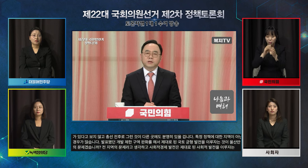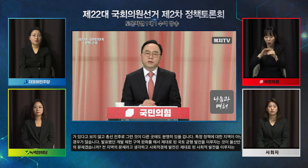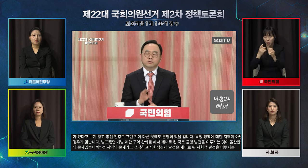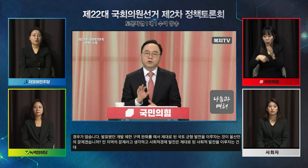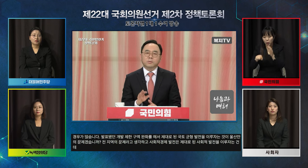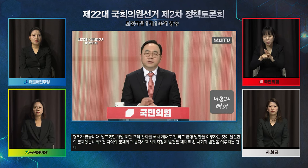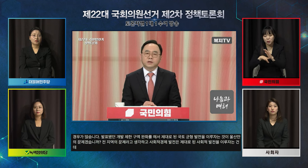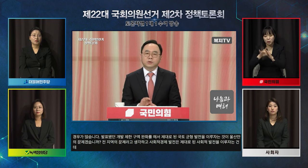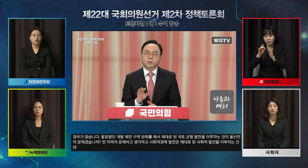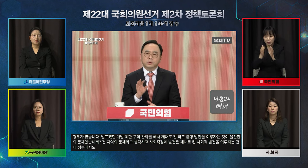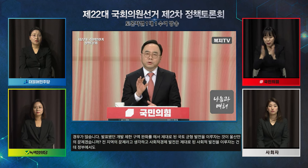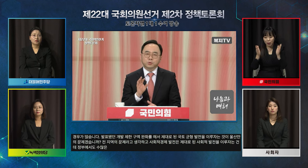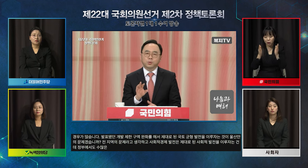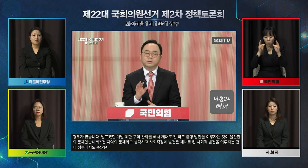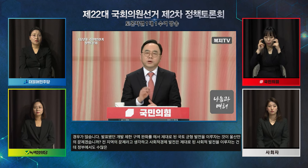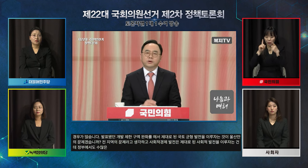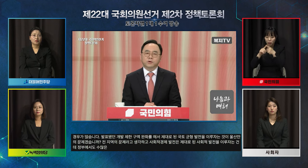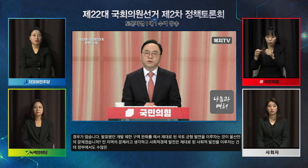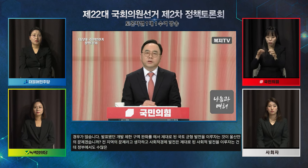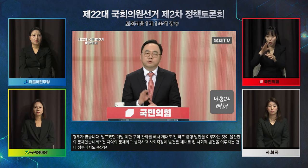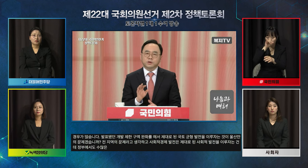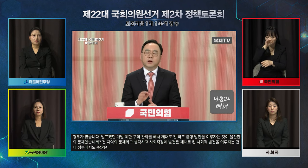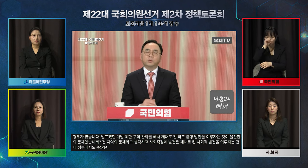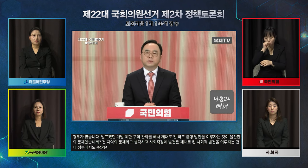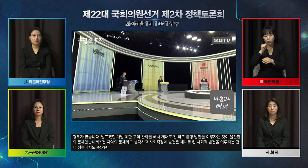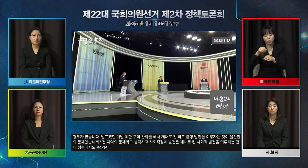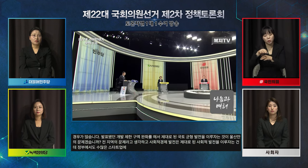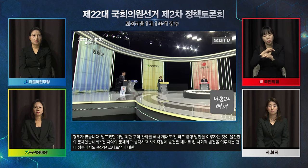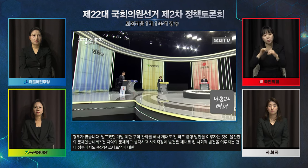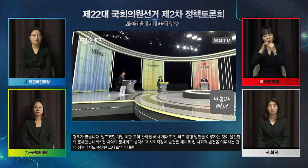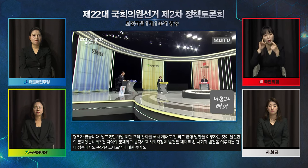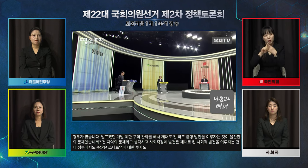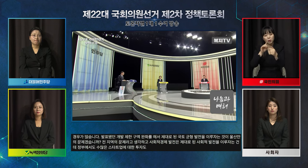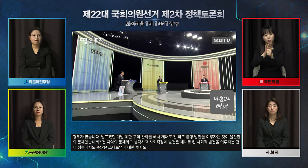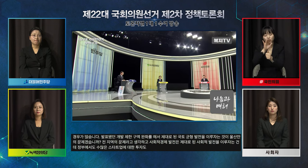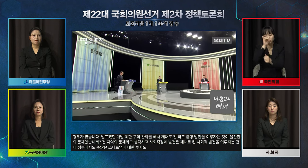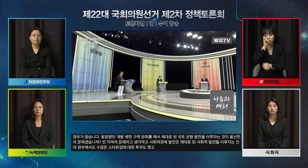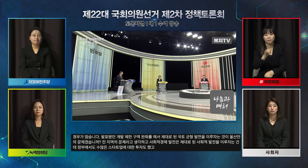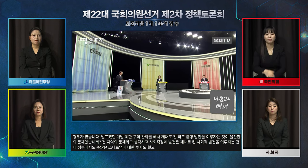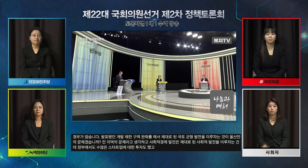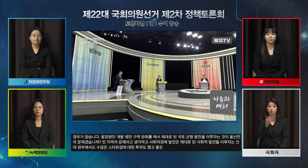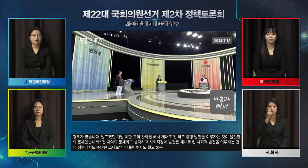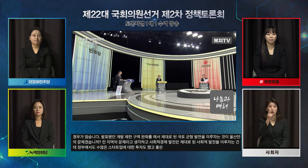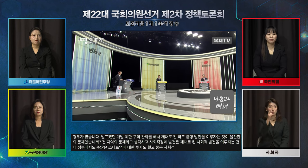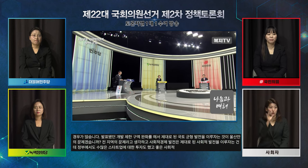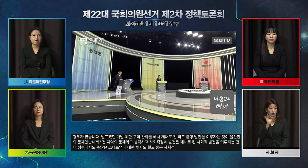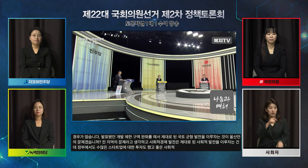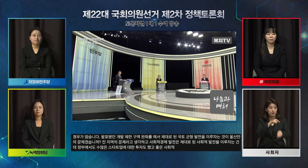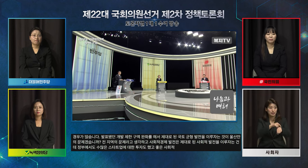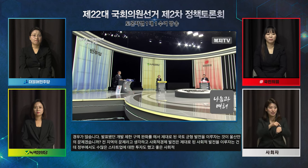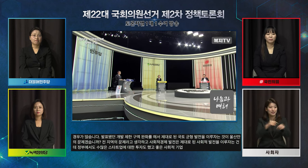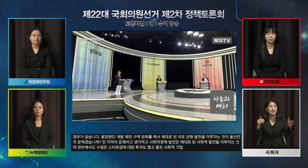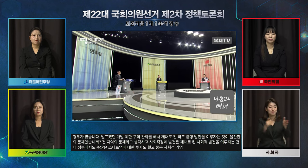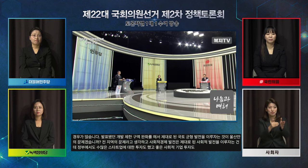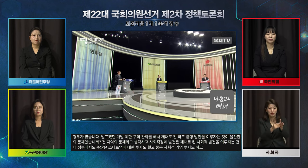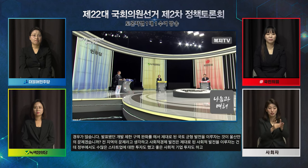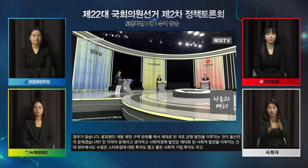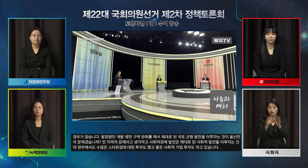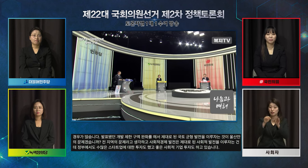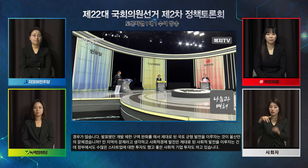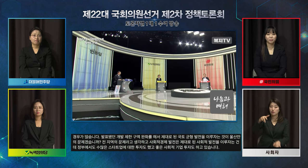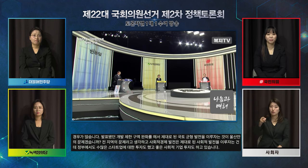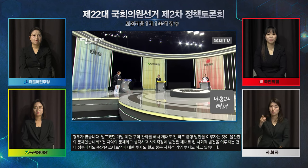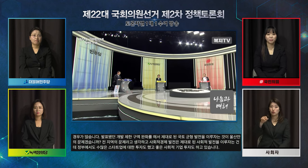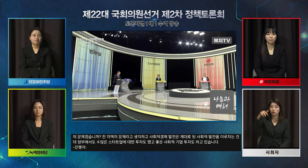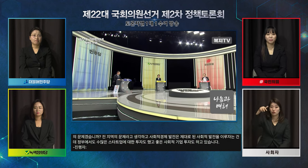스타트업들에 대한 투자도 많이 했고 좋은 사회적 경제에 대한 투자를 하고 있습니다. 홍석철 본부장 발언 시간 다 쓰셨고요. 김성주